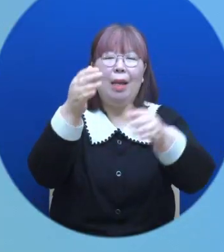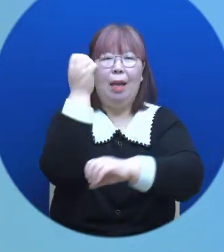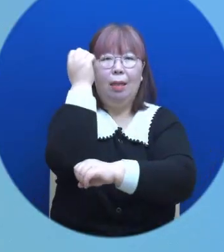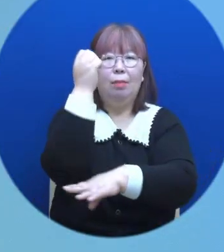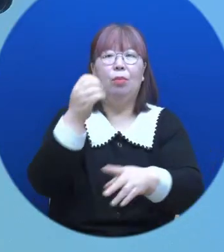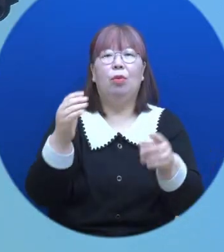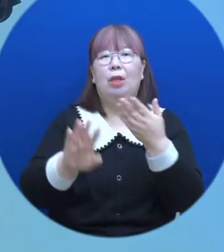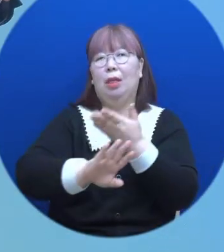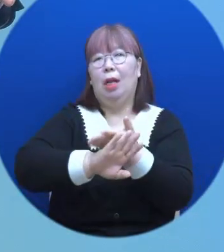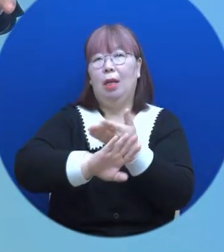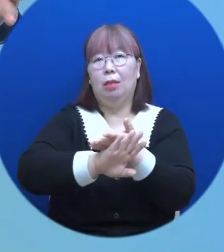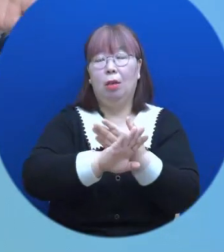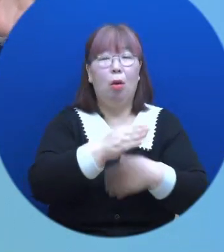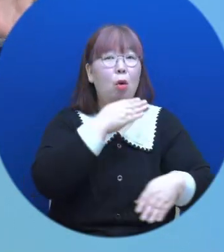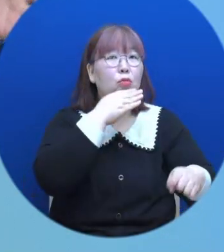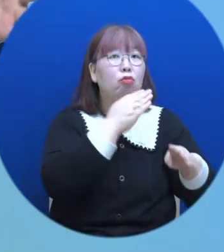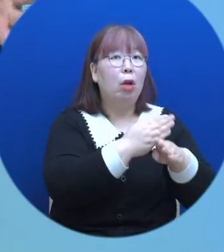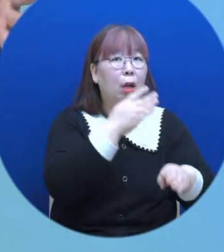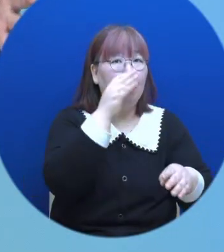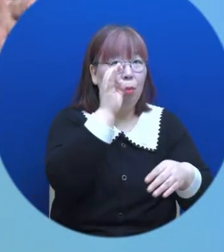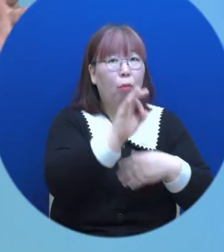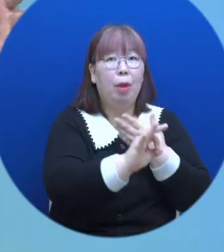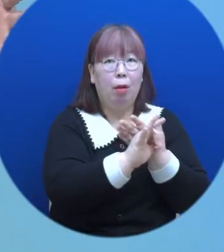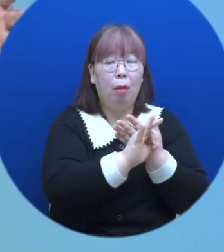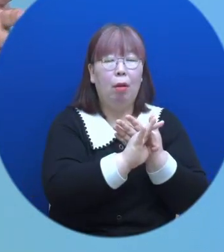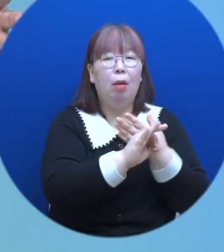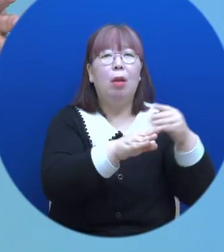달랐다. 북쪽은 토지를